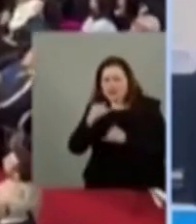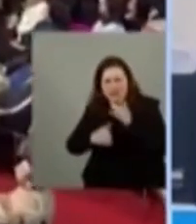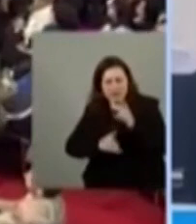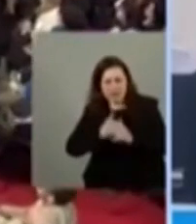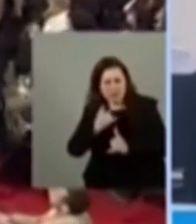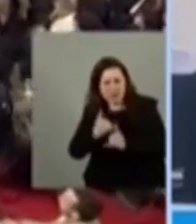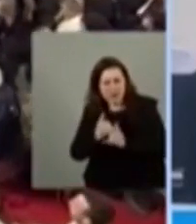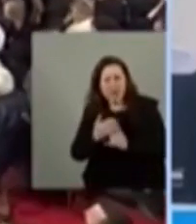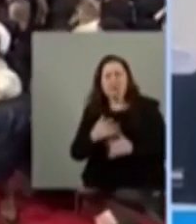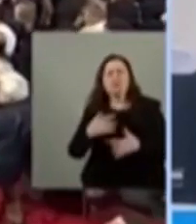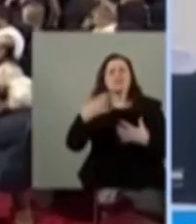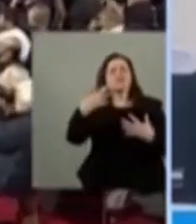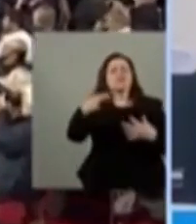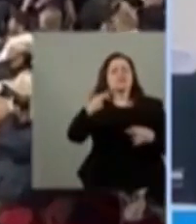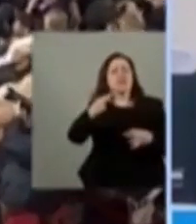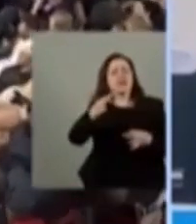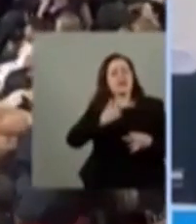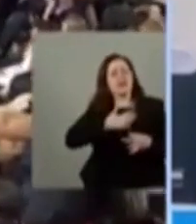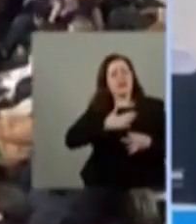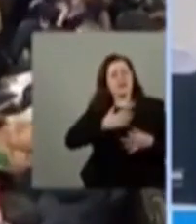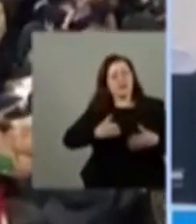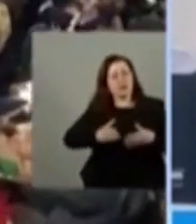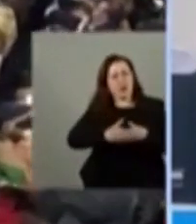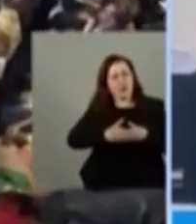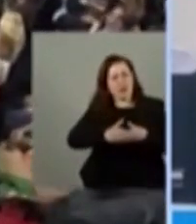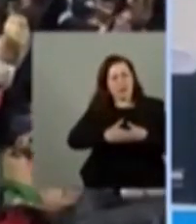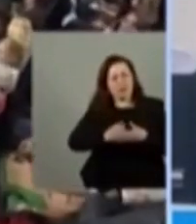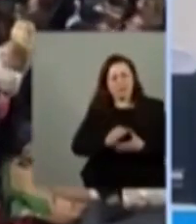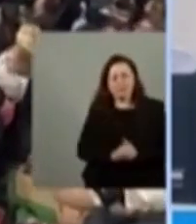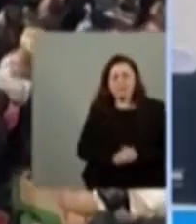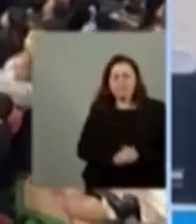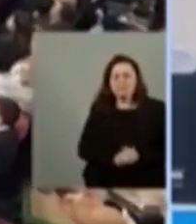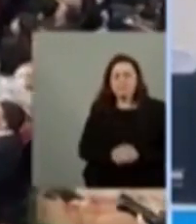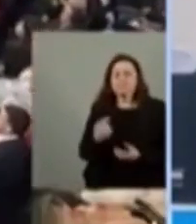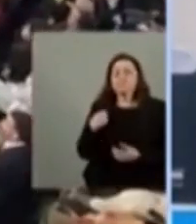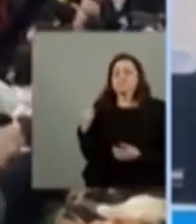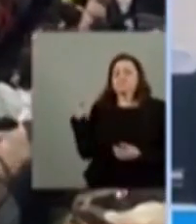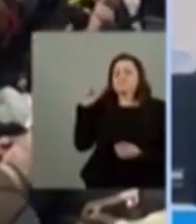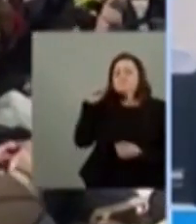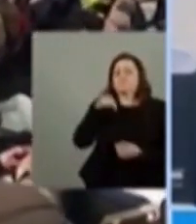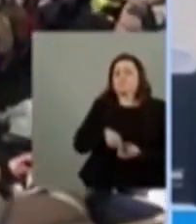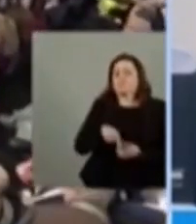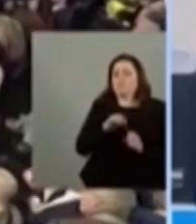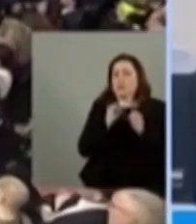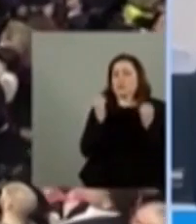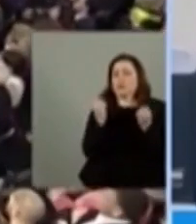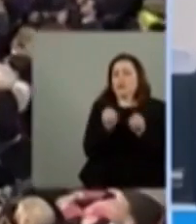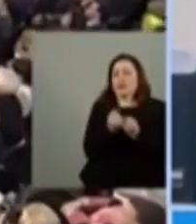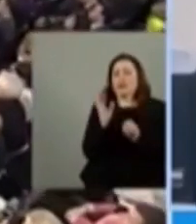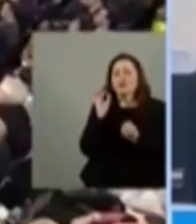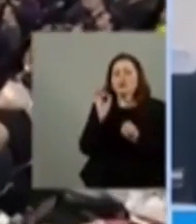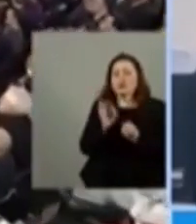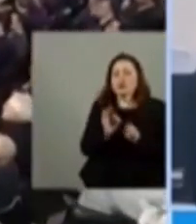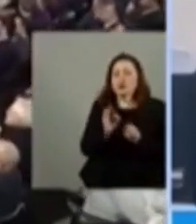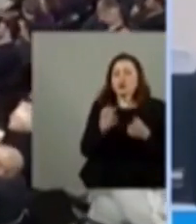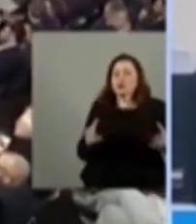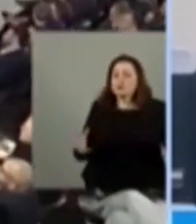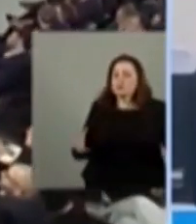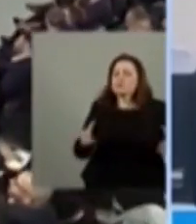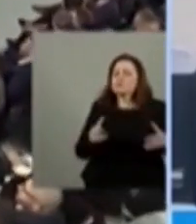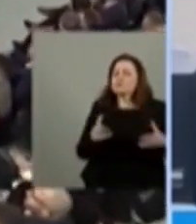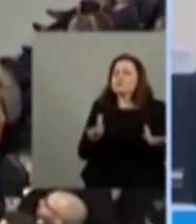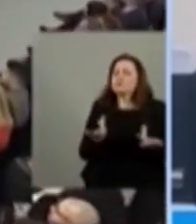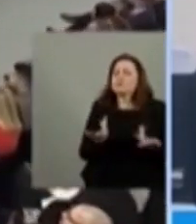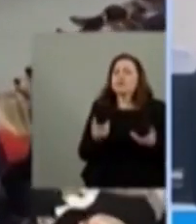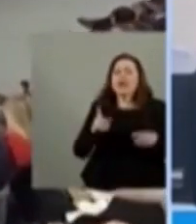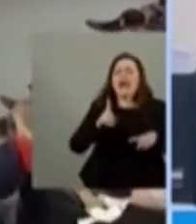Κοινωνία. Ναι. Κομμάτι του ΣΥΡΙΖΑ είναι και κομμάτι τη κοινωνία, έτσι. Αντιπολίτευση πρέπει να γίνει σοβαρή με προτάσεις και